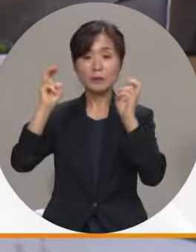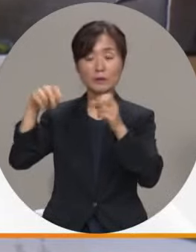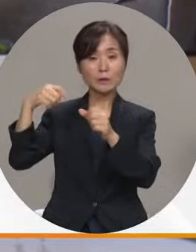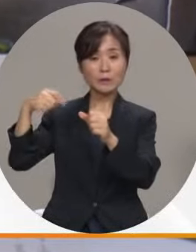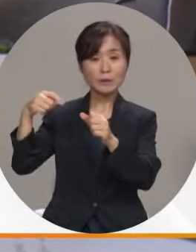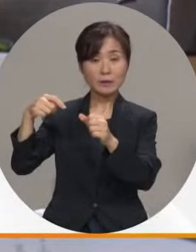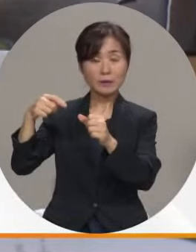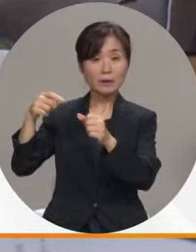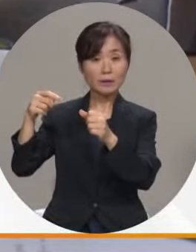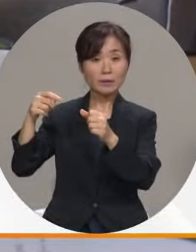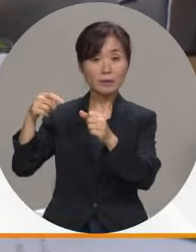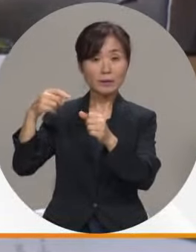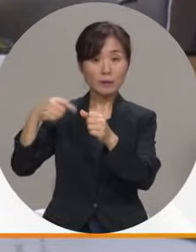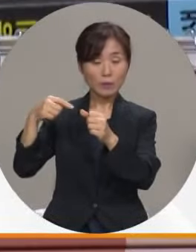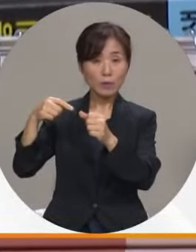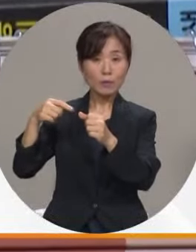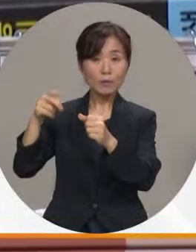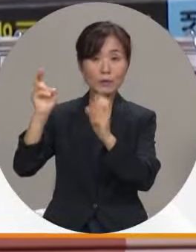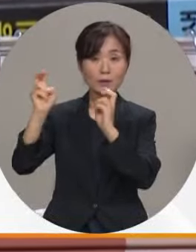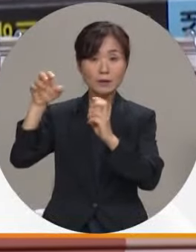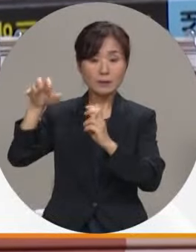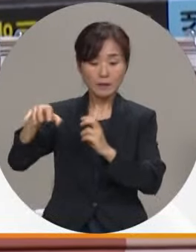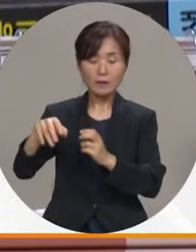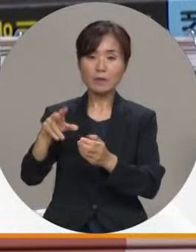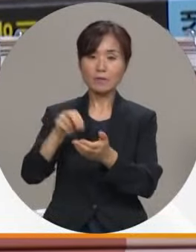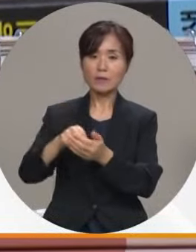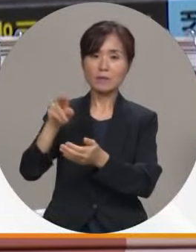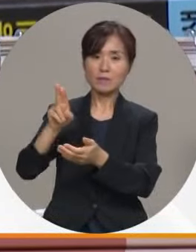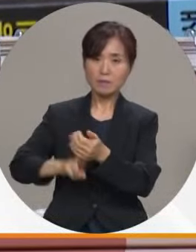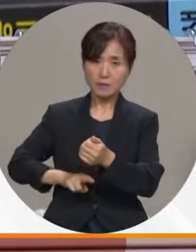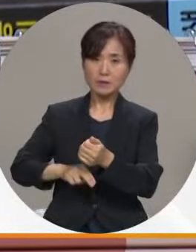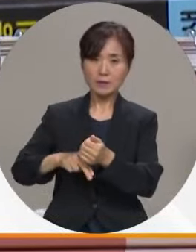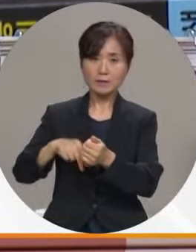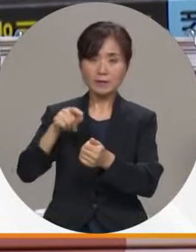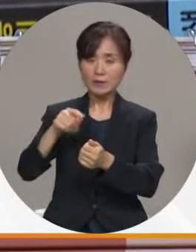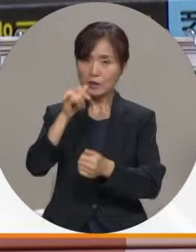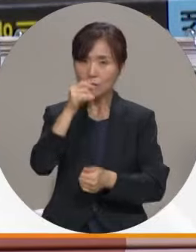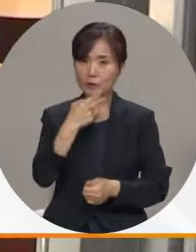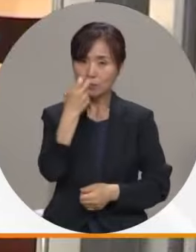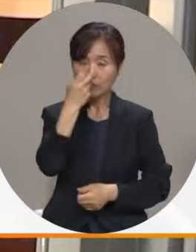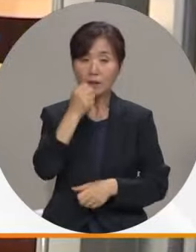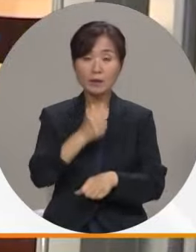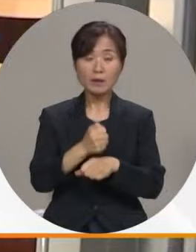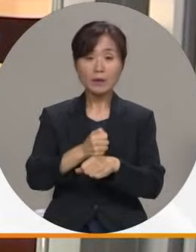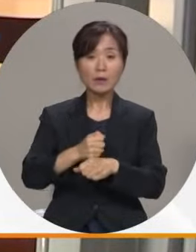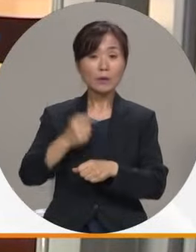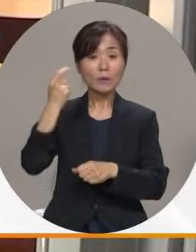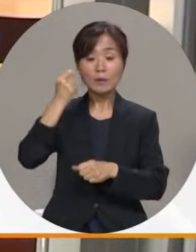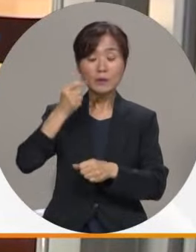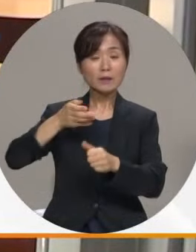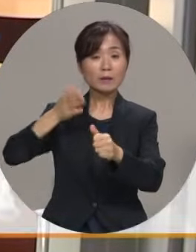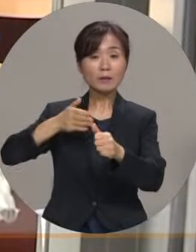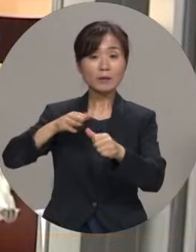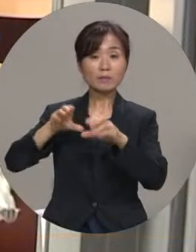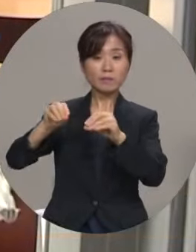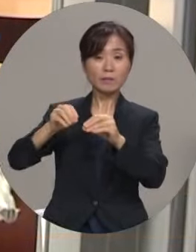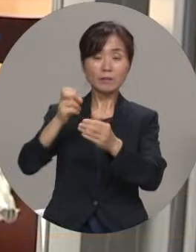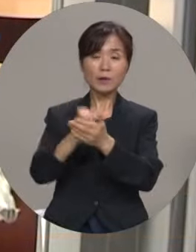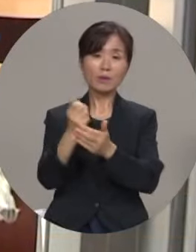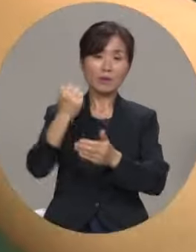문항을 판매한 22명도 수사 의뢰합니다 청탁금지법 등에 따른 의무를 위반했다는 이유에서입니다